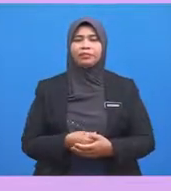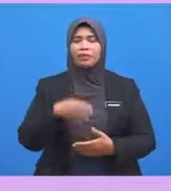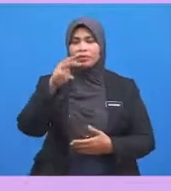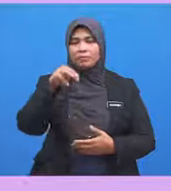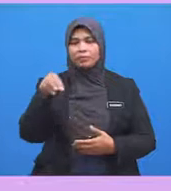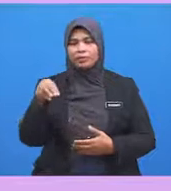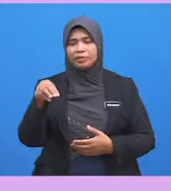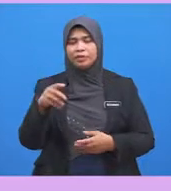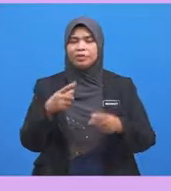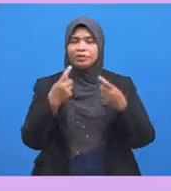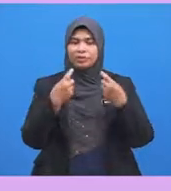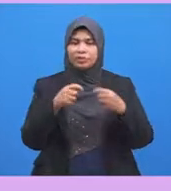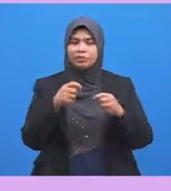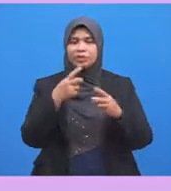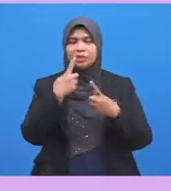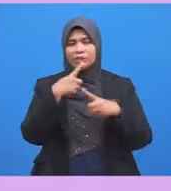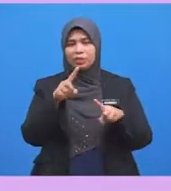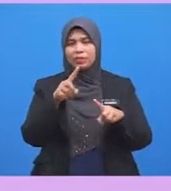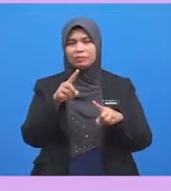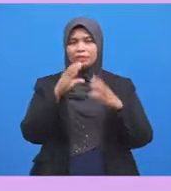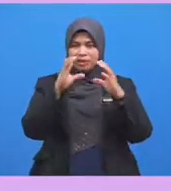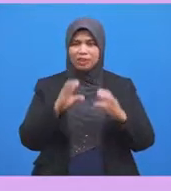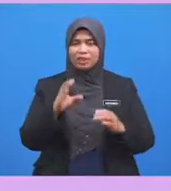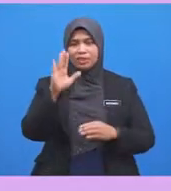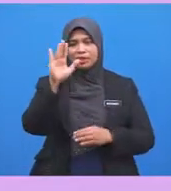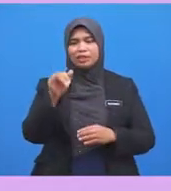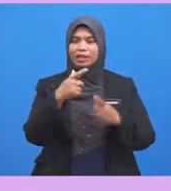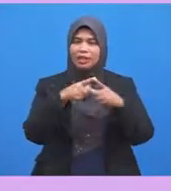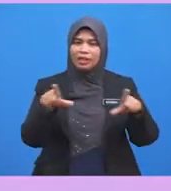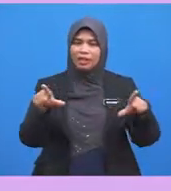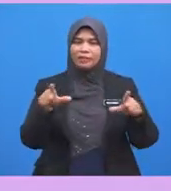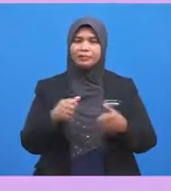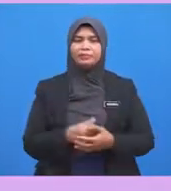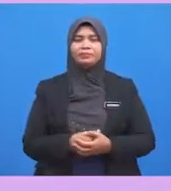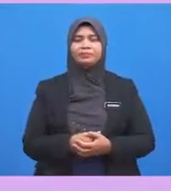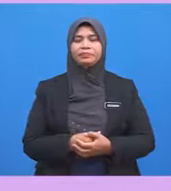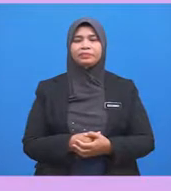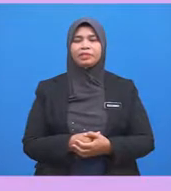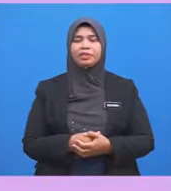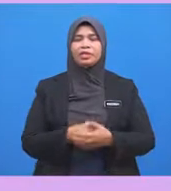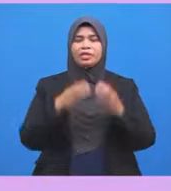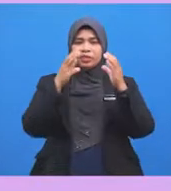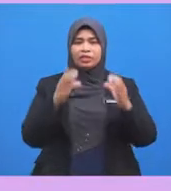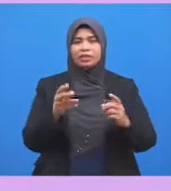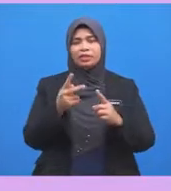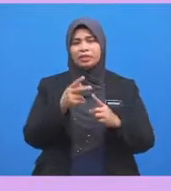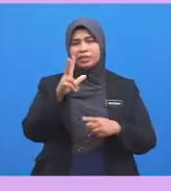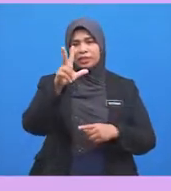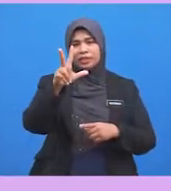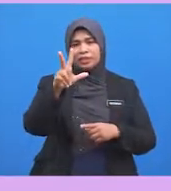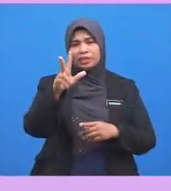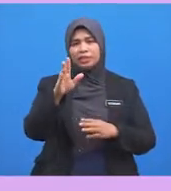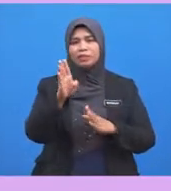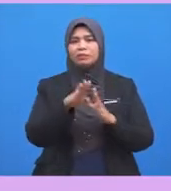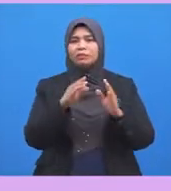Murid-murid, cuba jawab cara yang lain. Ya, betul. Cara ketiga,